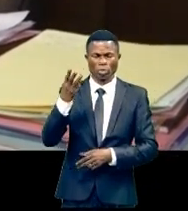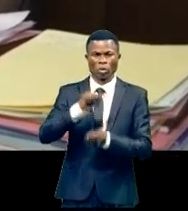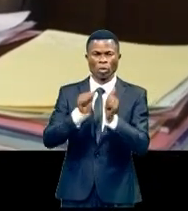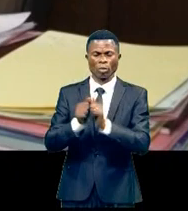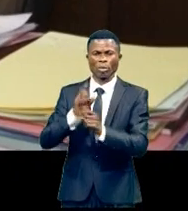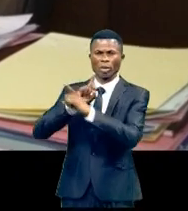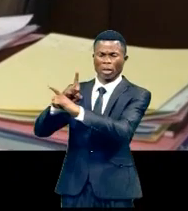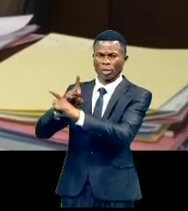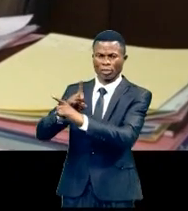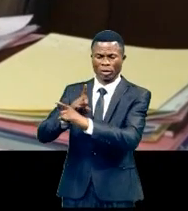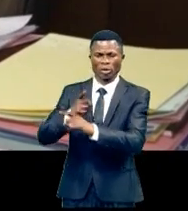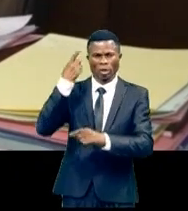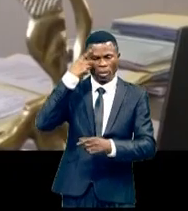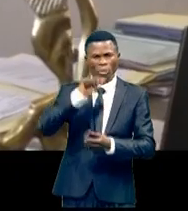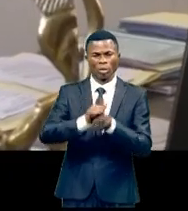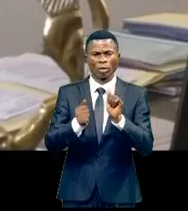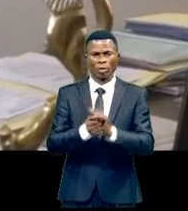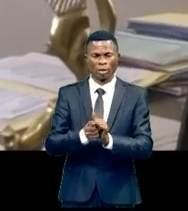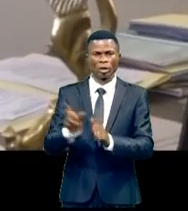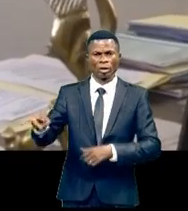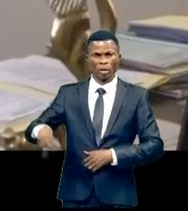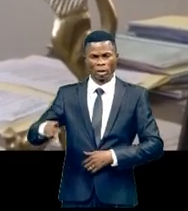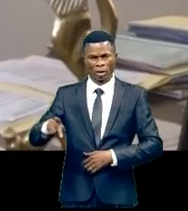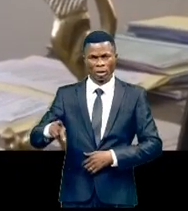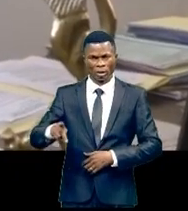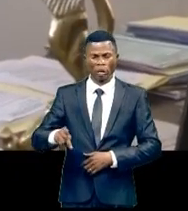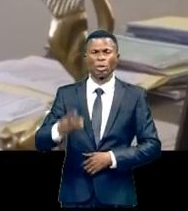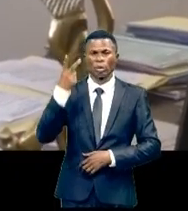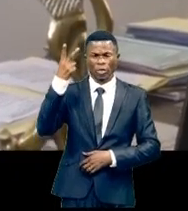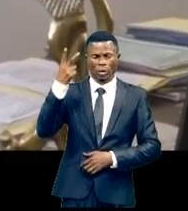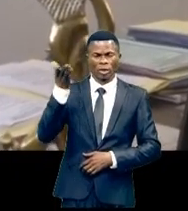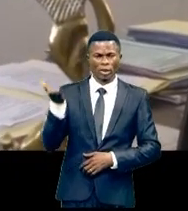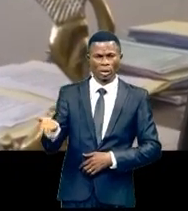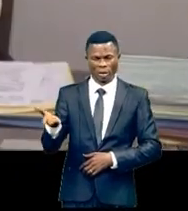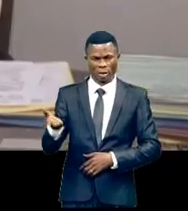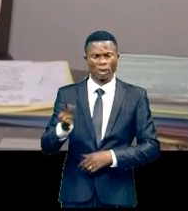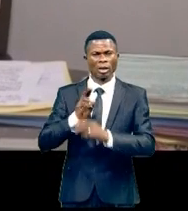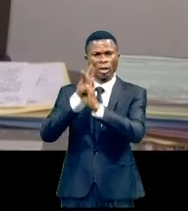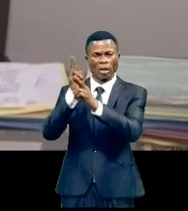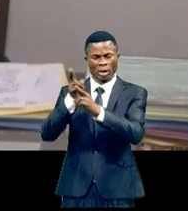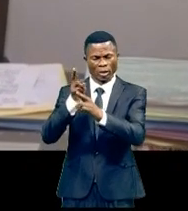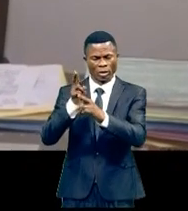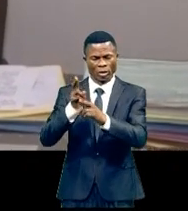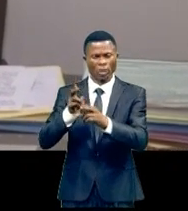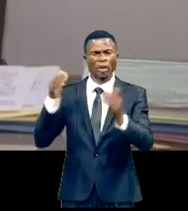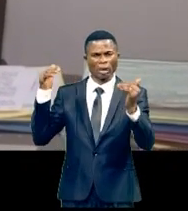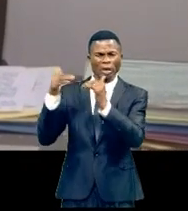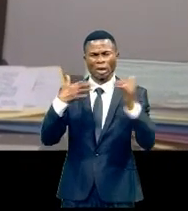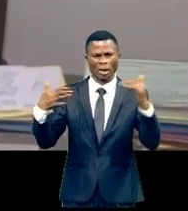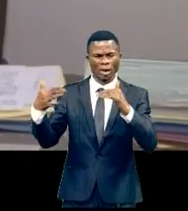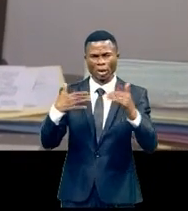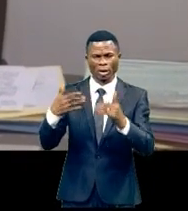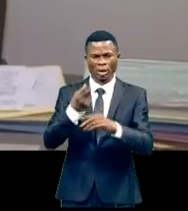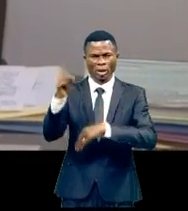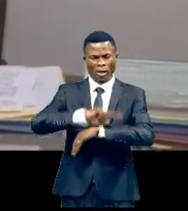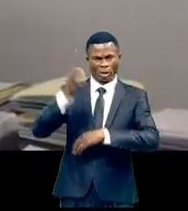défense. Concernant la situation de province sous état de siège, il a fait les bilans des affrontements qui ont eu lieu il y a quelques